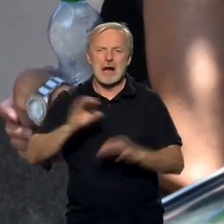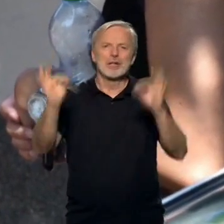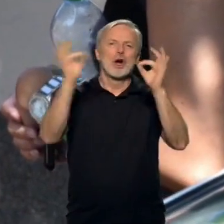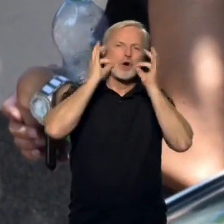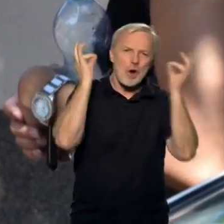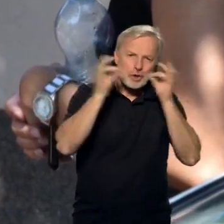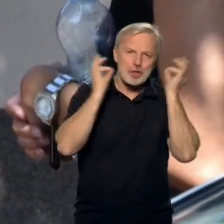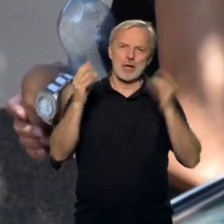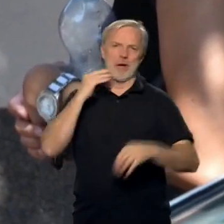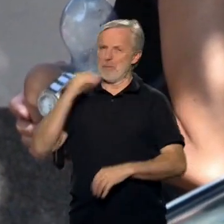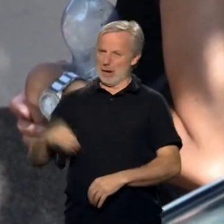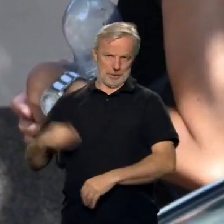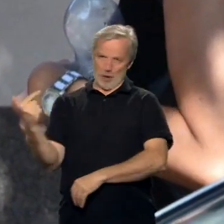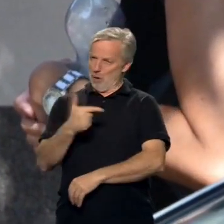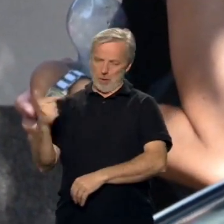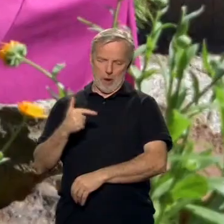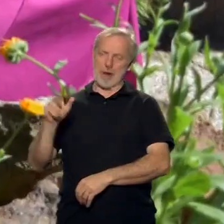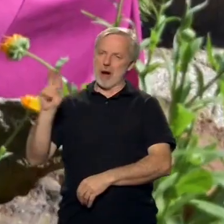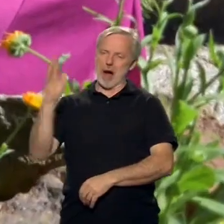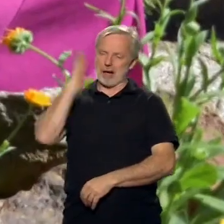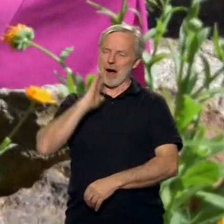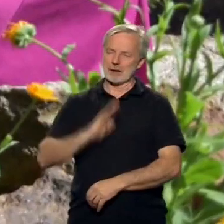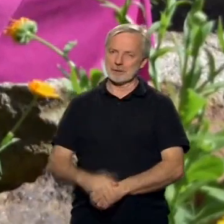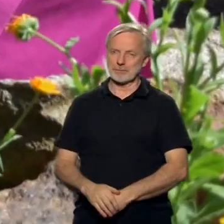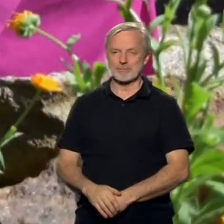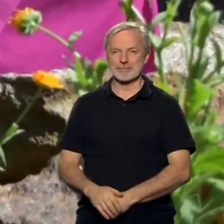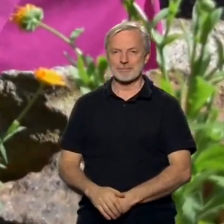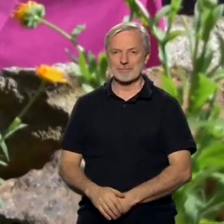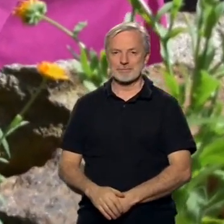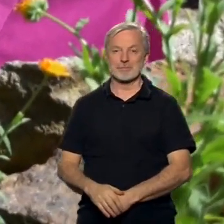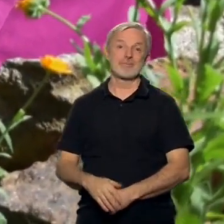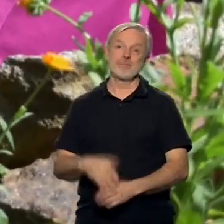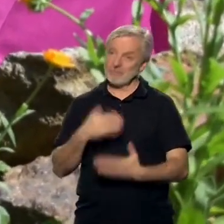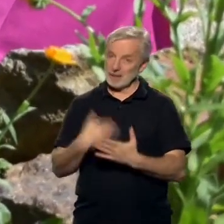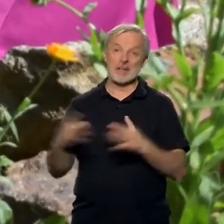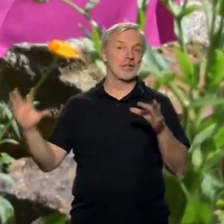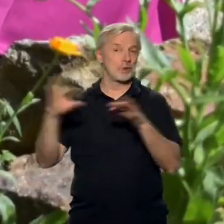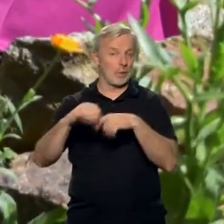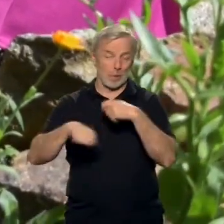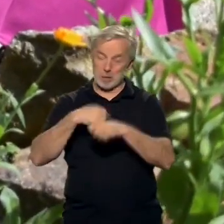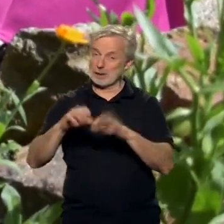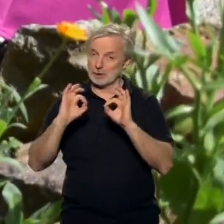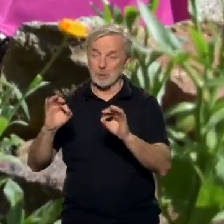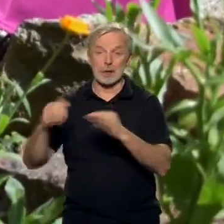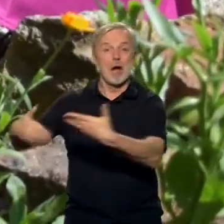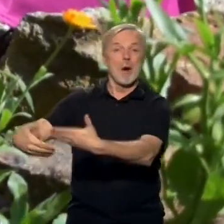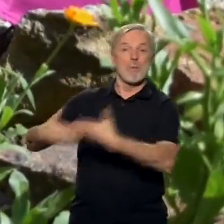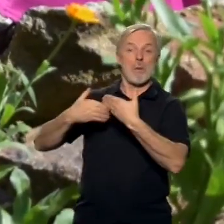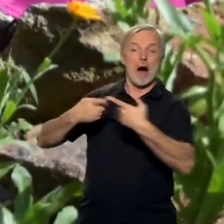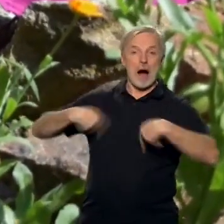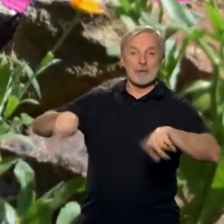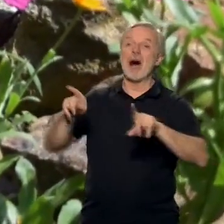tak s pejskama, jsou opravdu úžasní. Takže nám to hodně pomáhá i vlastně po té